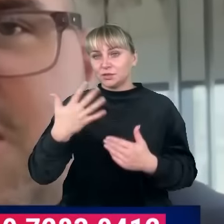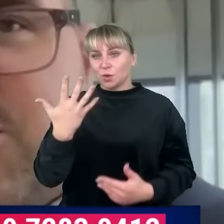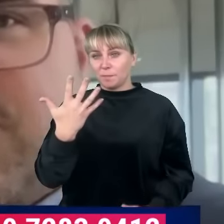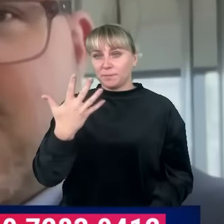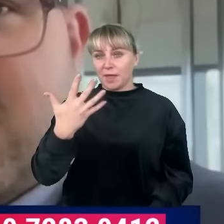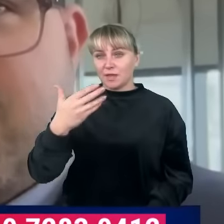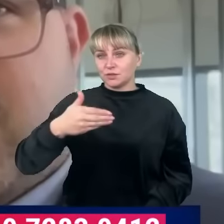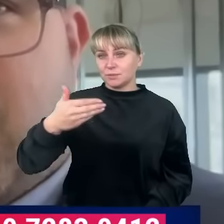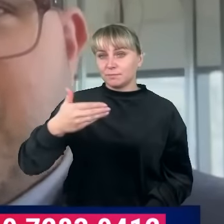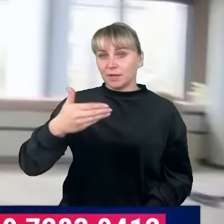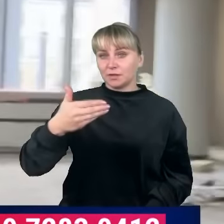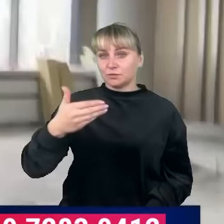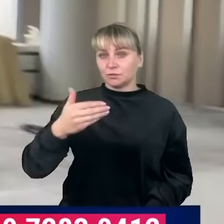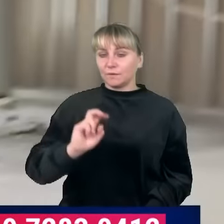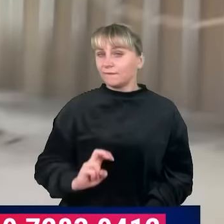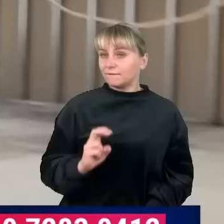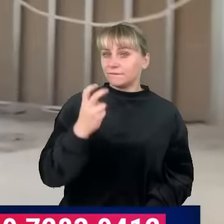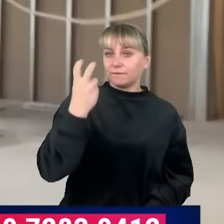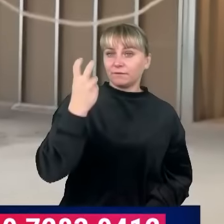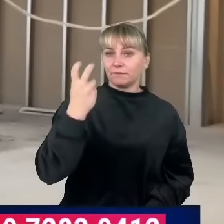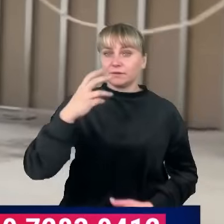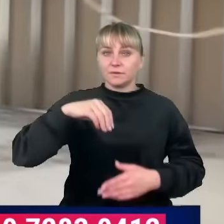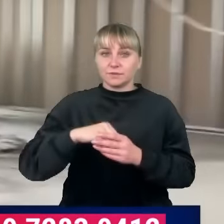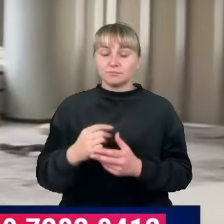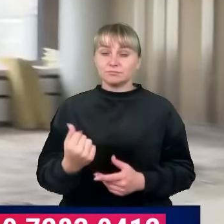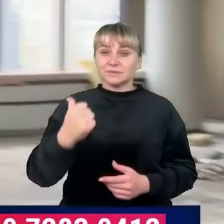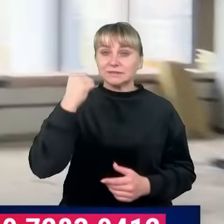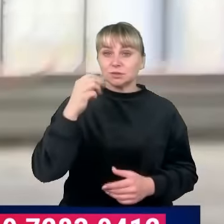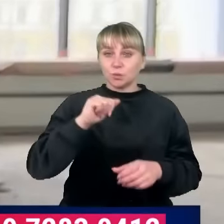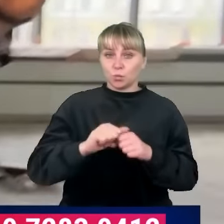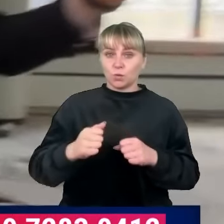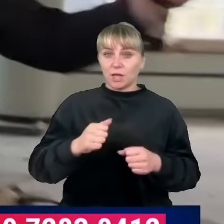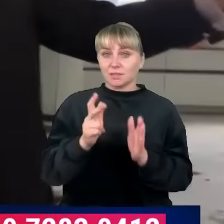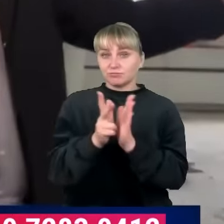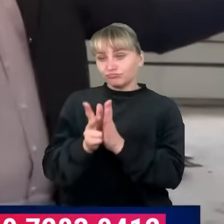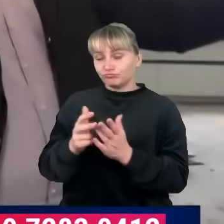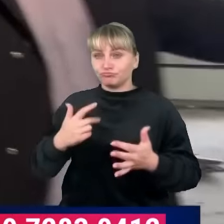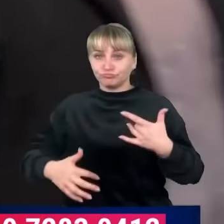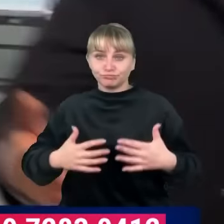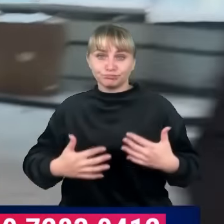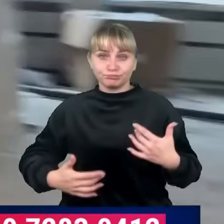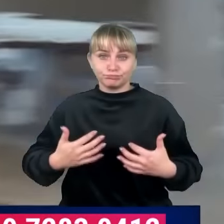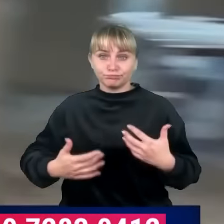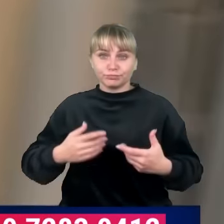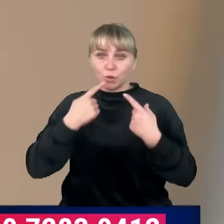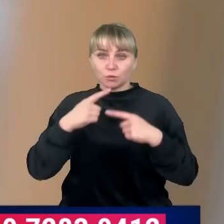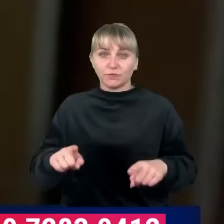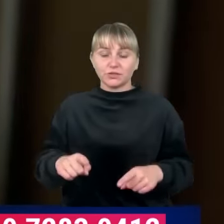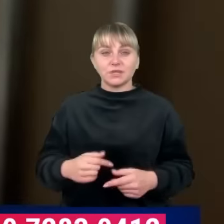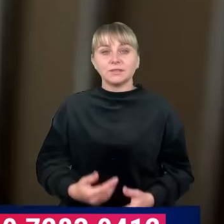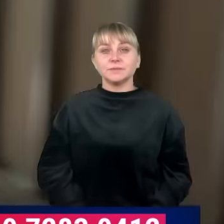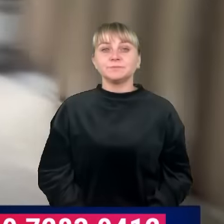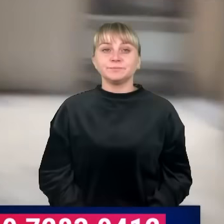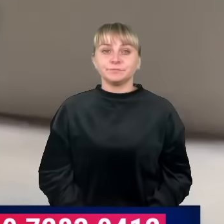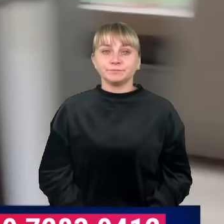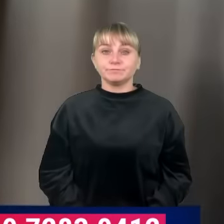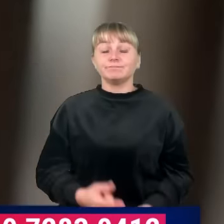ponad 5 metrów wysokości. Za moimi plecami reżyserki. Michał, zaprowadź państwa do reżyserek.